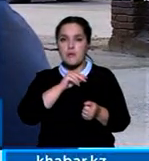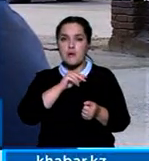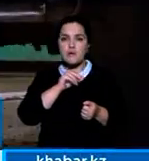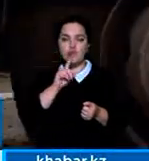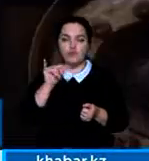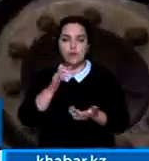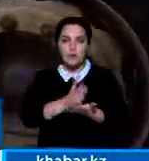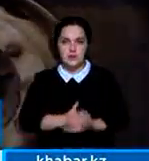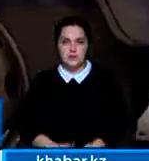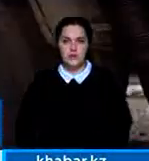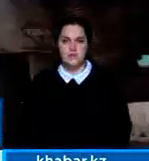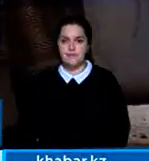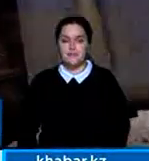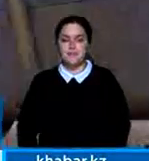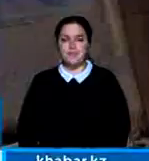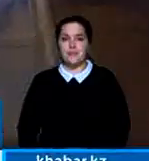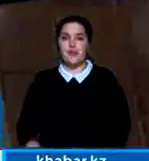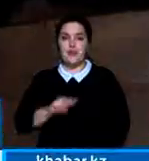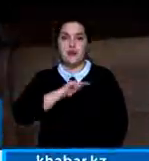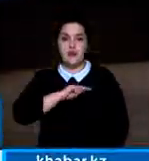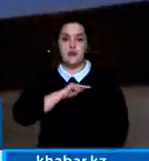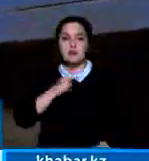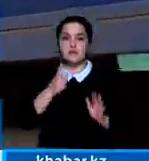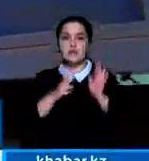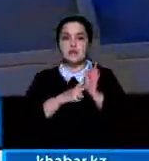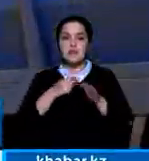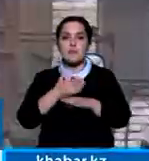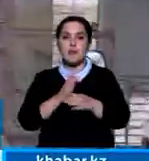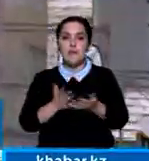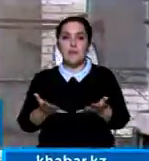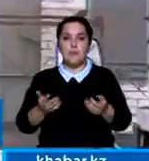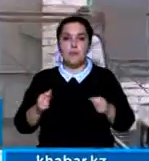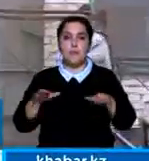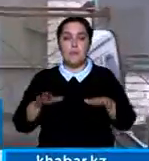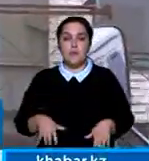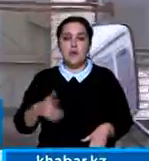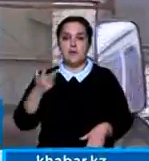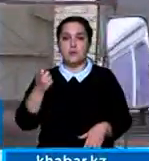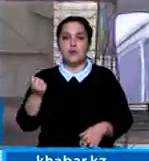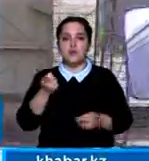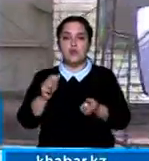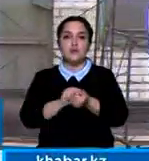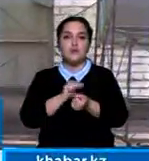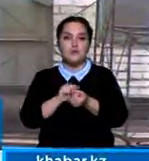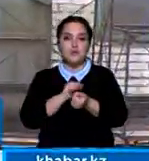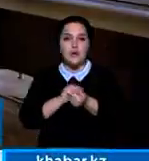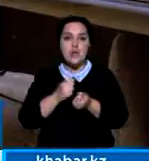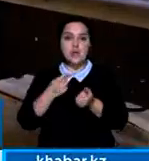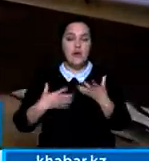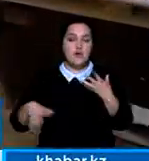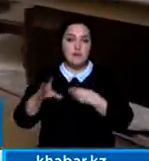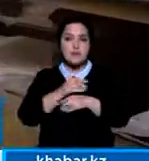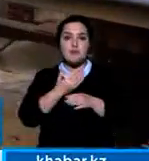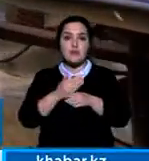у них есть. В режиме нон-стоп в регионе работают 37 хлебоприемных пунктов и больше 300 зерносушилок в хозяйствах. Для всех